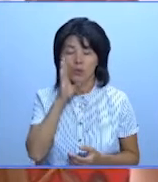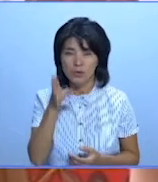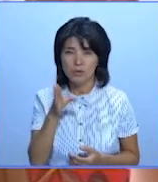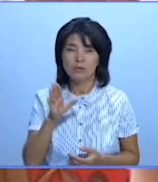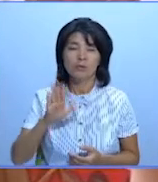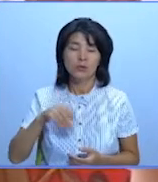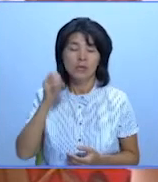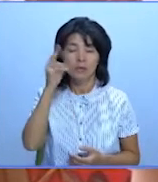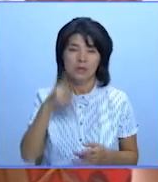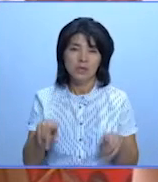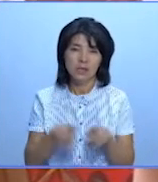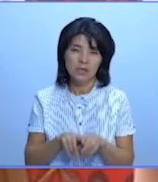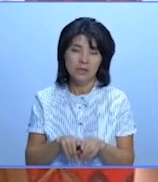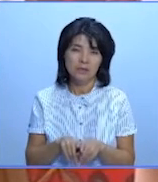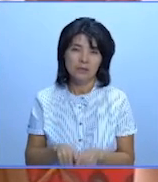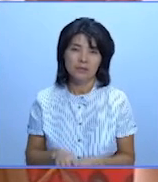түстен кейін сабақ өткіземіз.